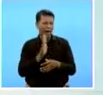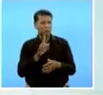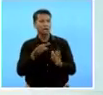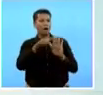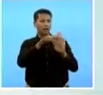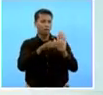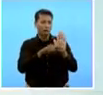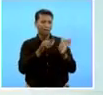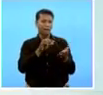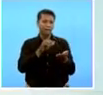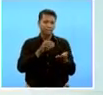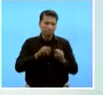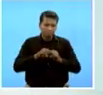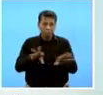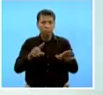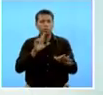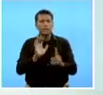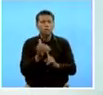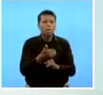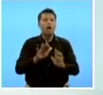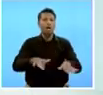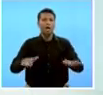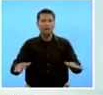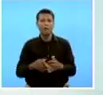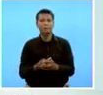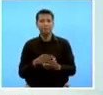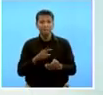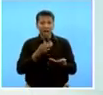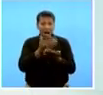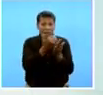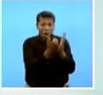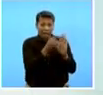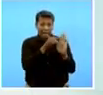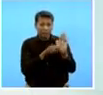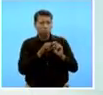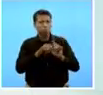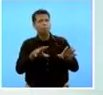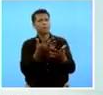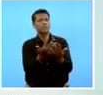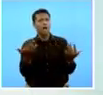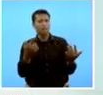ini diterbitkan untuk melindungi anak-anak, namun aturan ini menjadi polemik di masyarakat. Berikut selengkapnya.